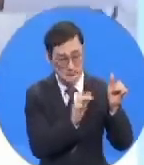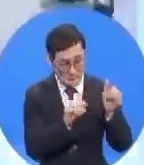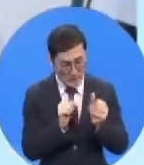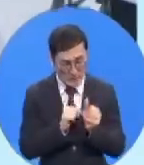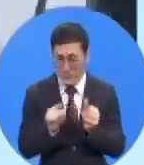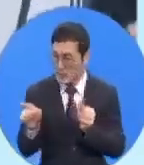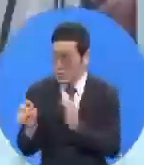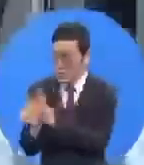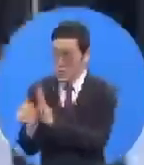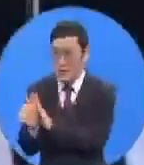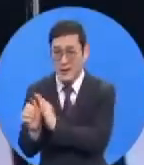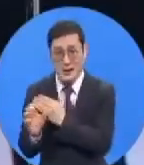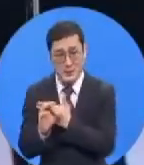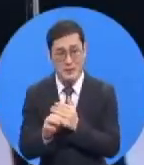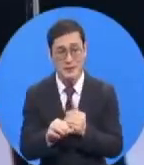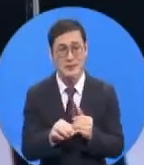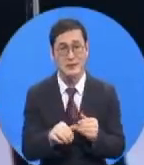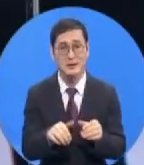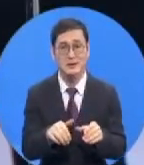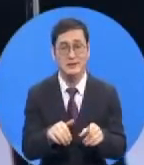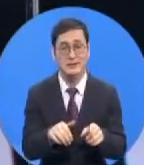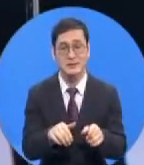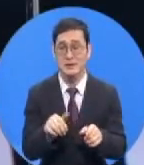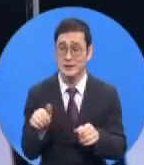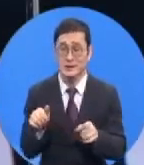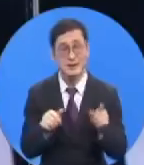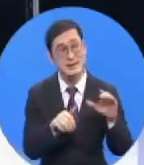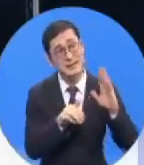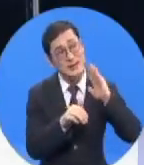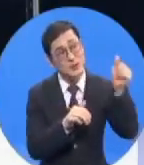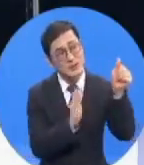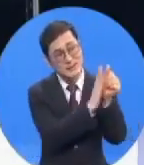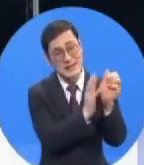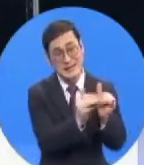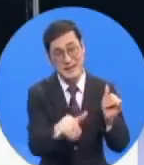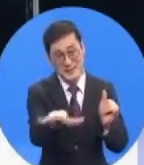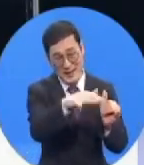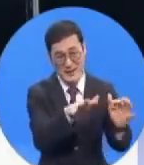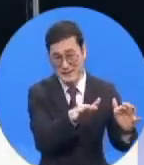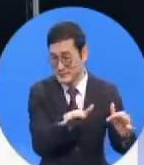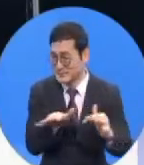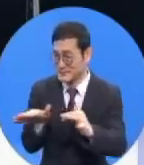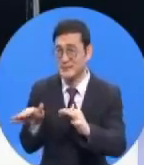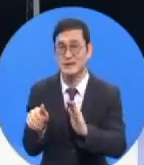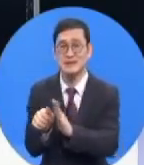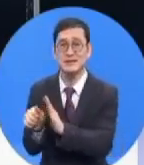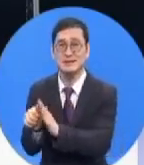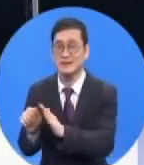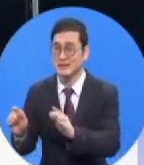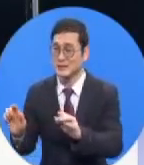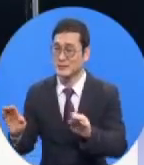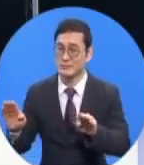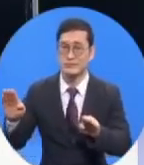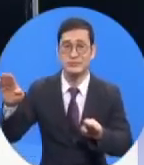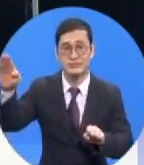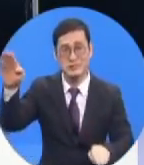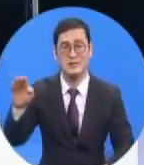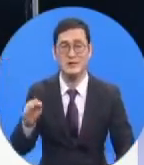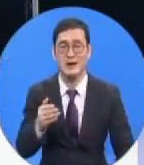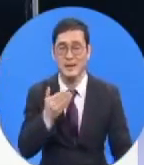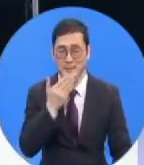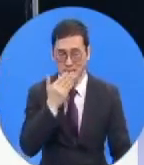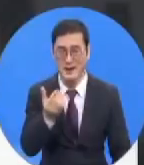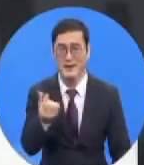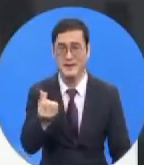것을 단적으로 보여주는 상황이기 때문에 네. 이재명 지사에 대한 지지율이 더 반등할 가능성은 충분히 있어 보입니다. 네. 자,